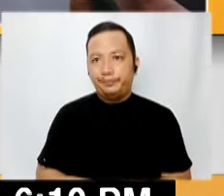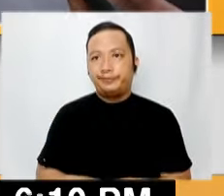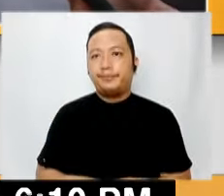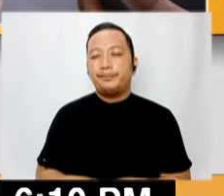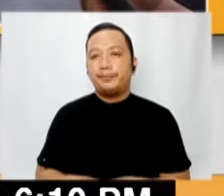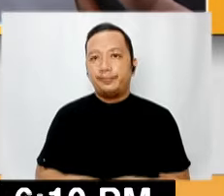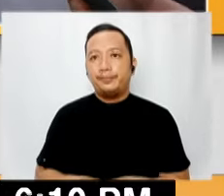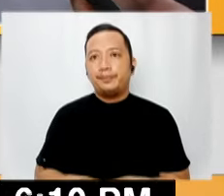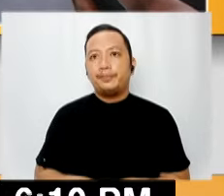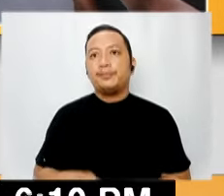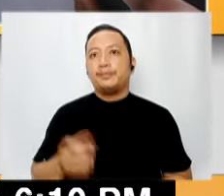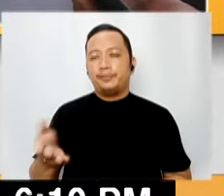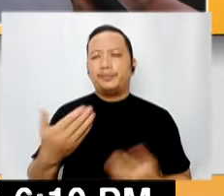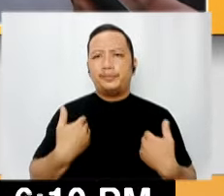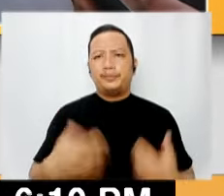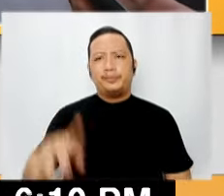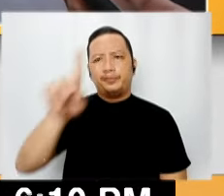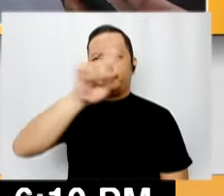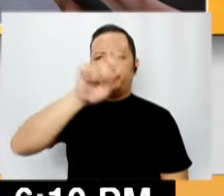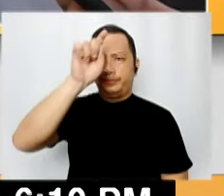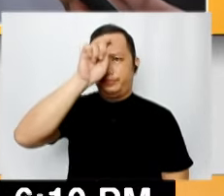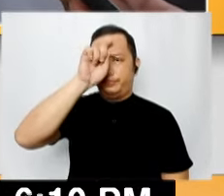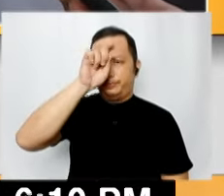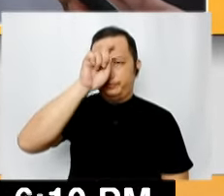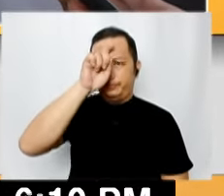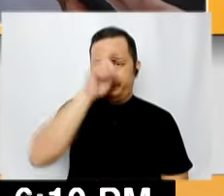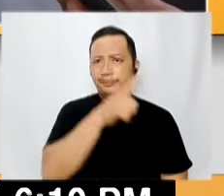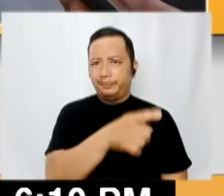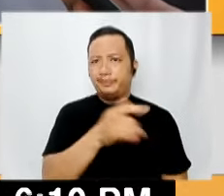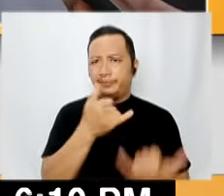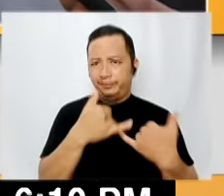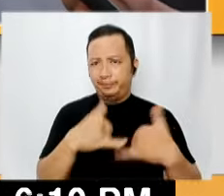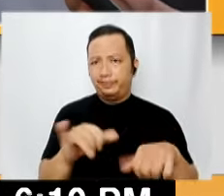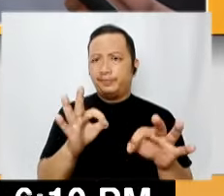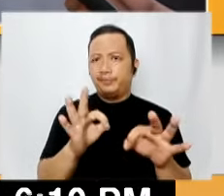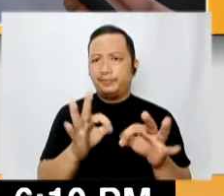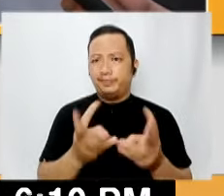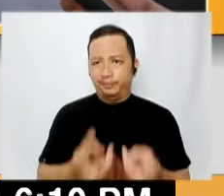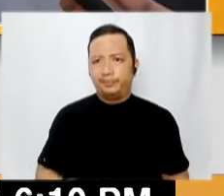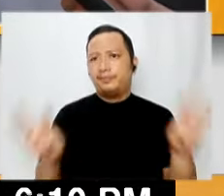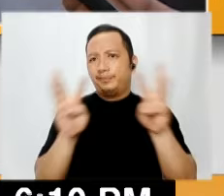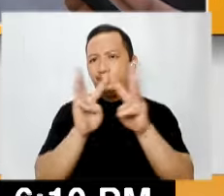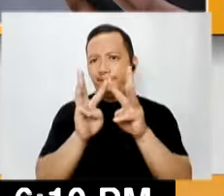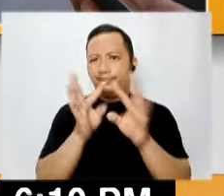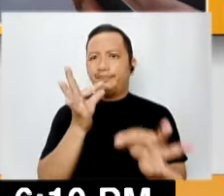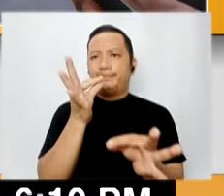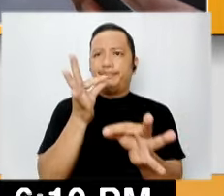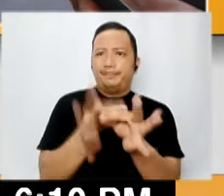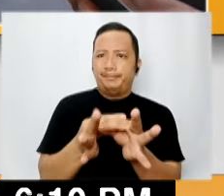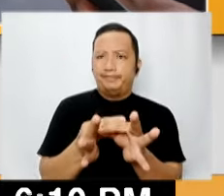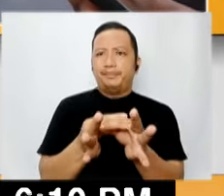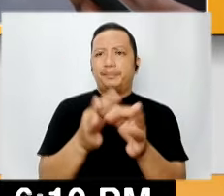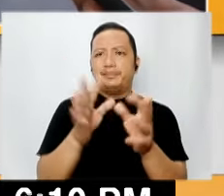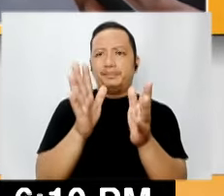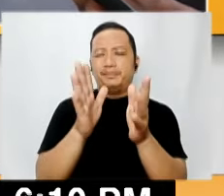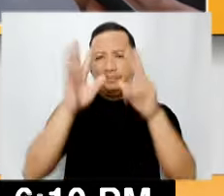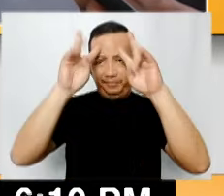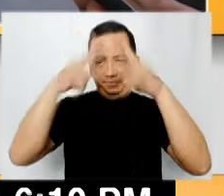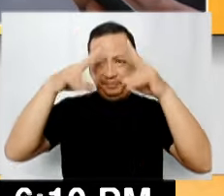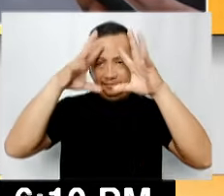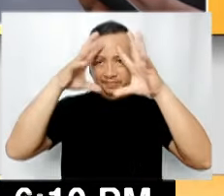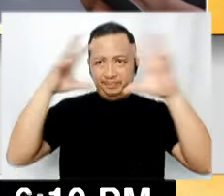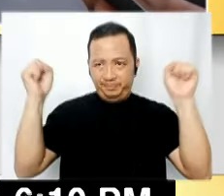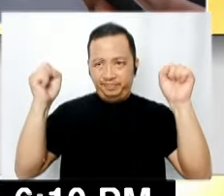na yung katanungan kung siya ba, karapat-dapat pa maging Vice-Presidente, dahil katulad nga na sinabi ko